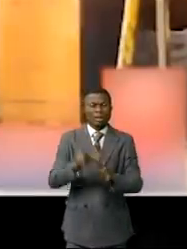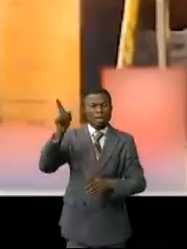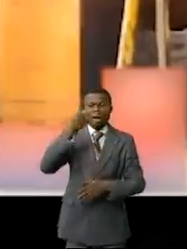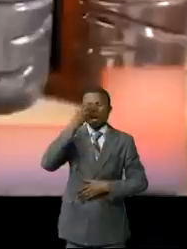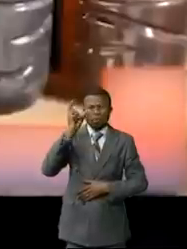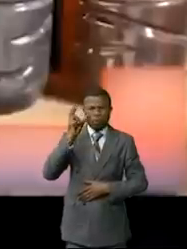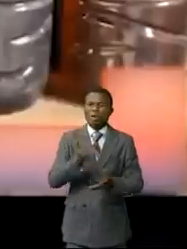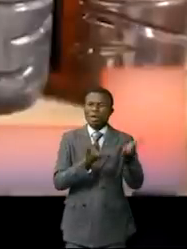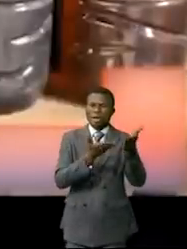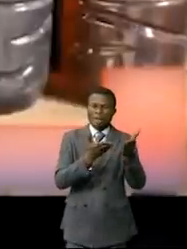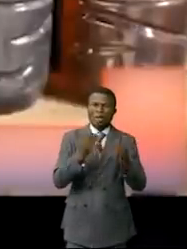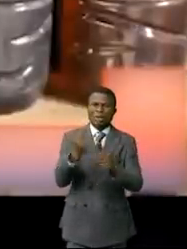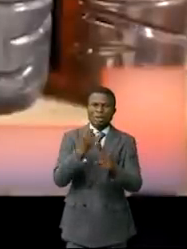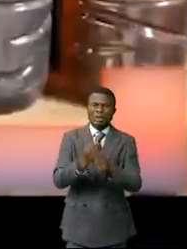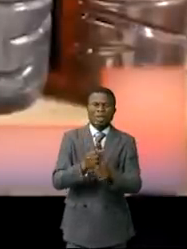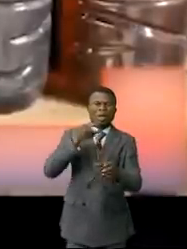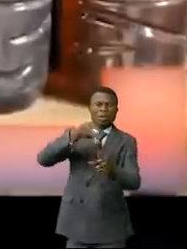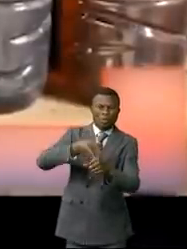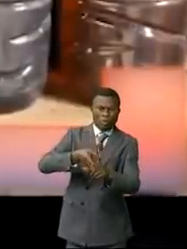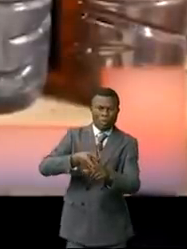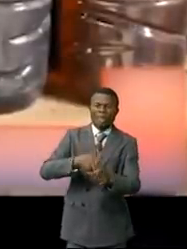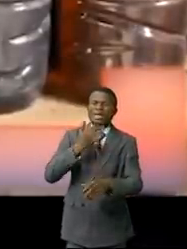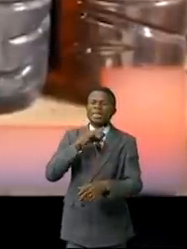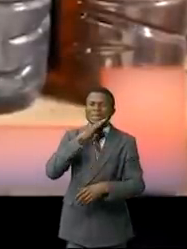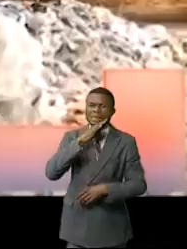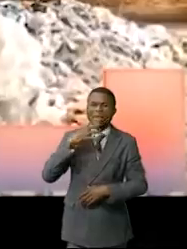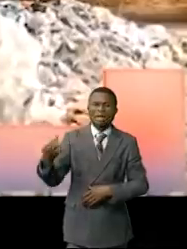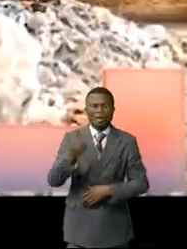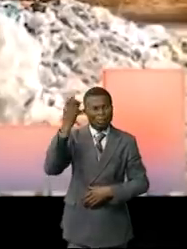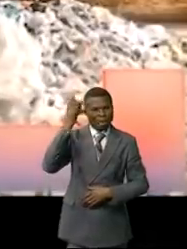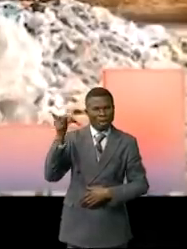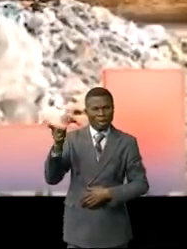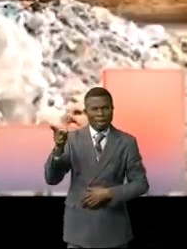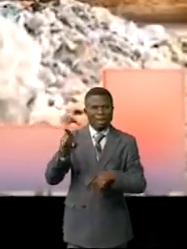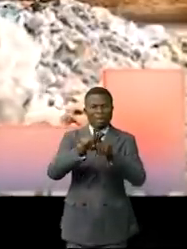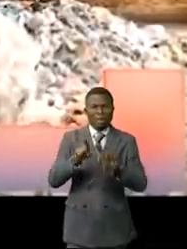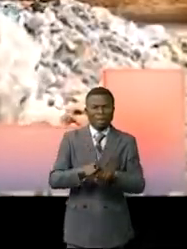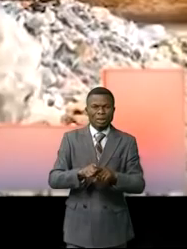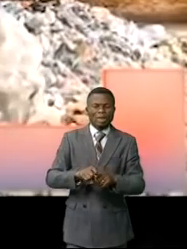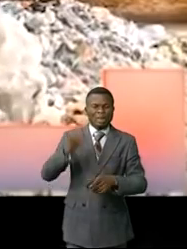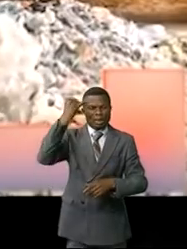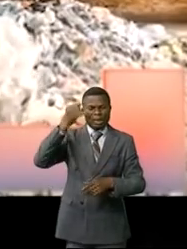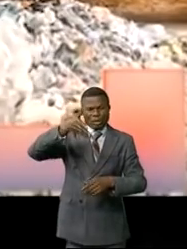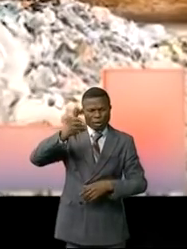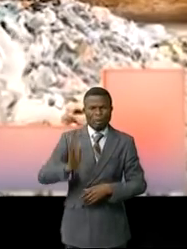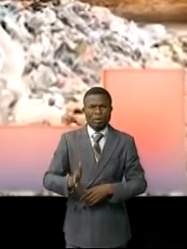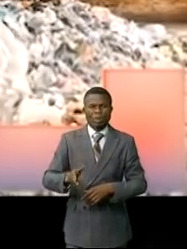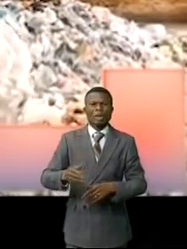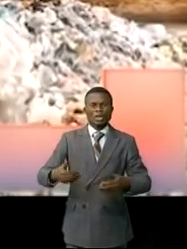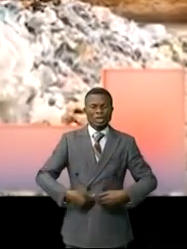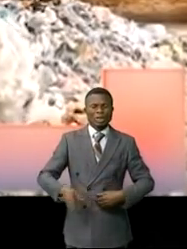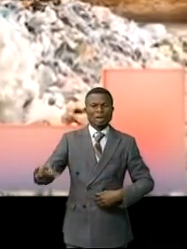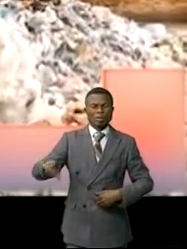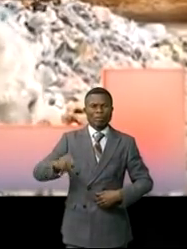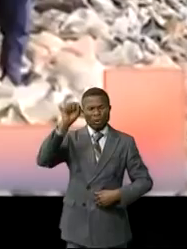ils servent à la production du carburant à base de déchets récupérés dans la ville, et ce grâce à l'ingéniosité de jeunes de la province du Sud